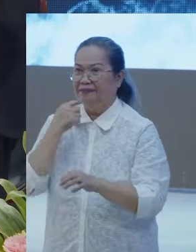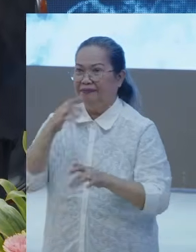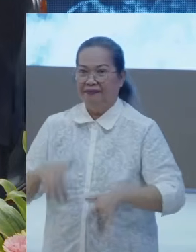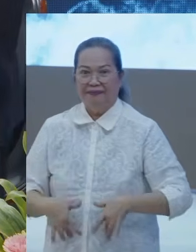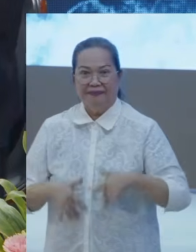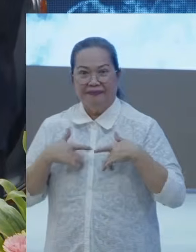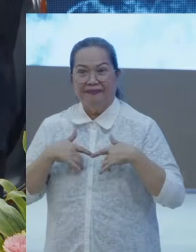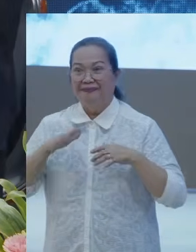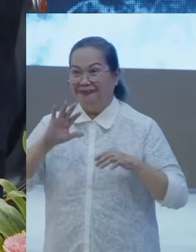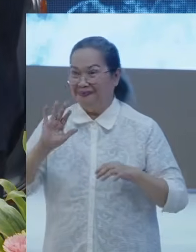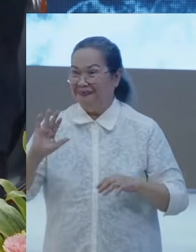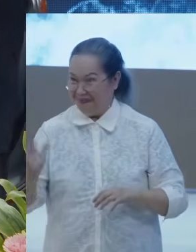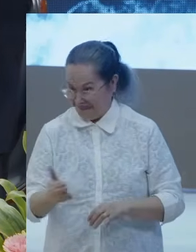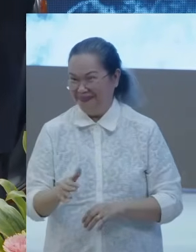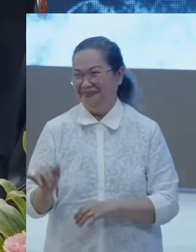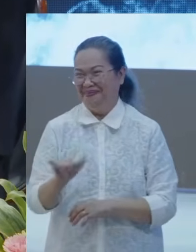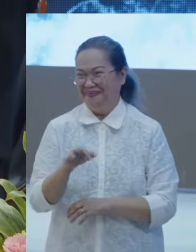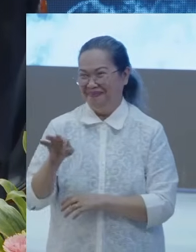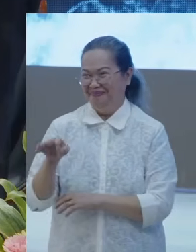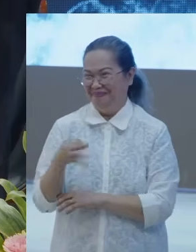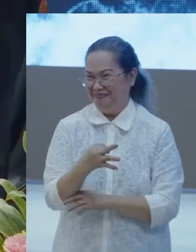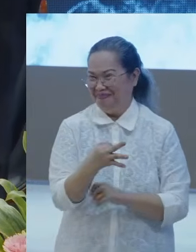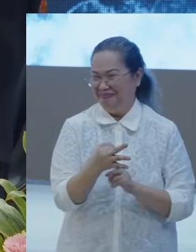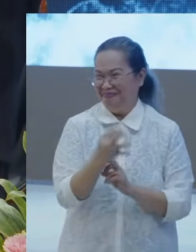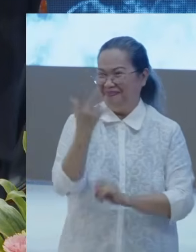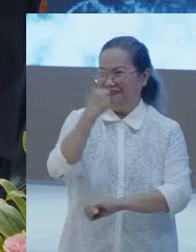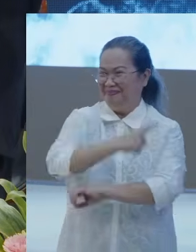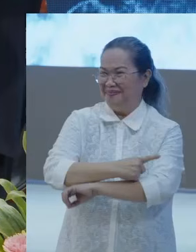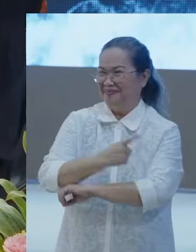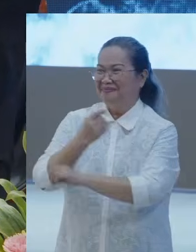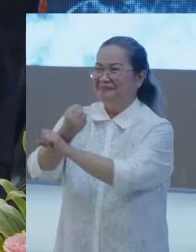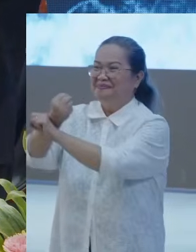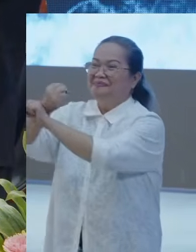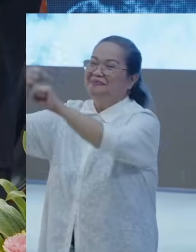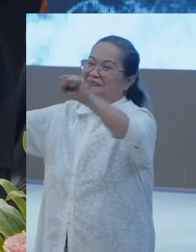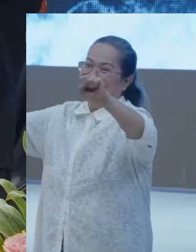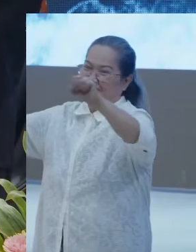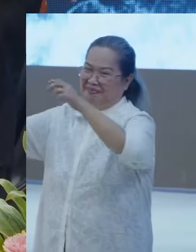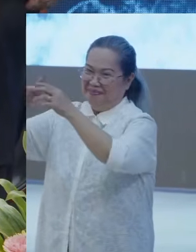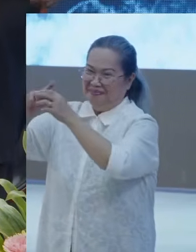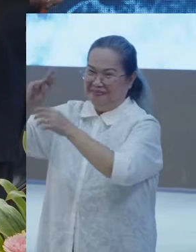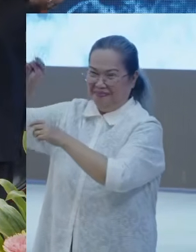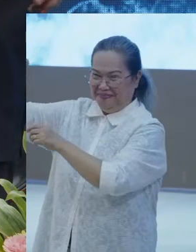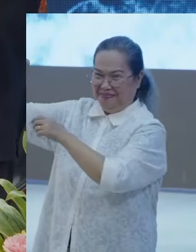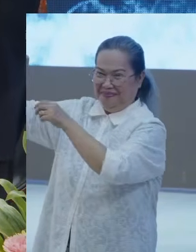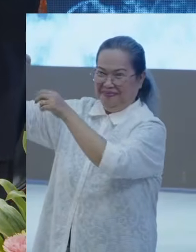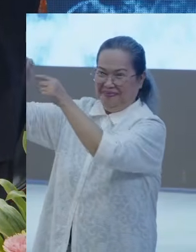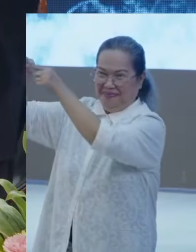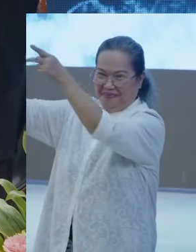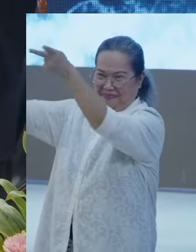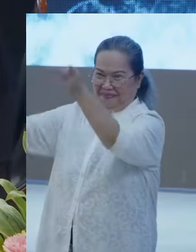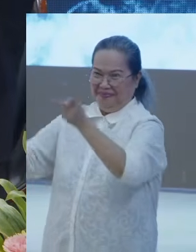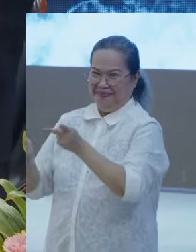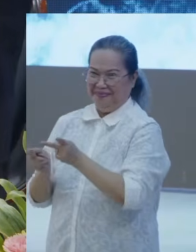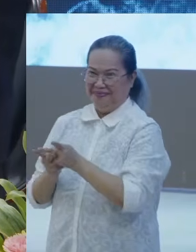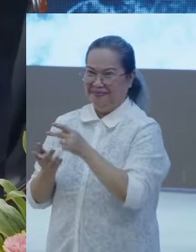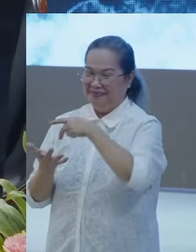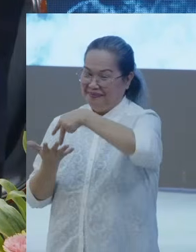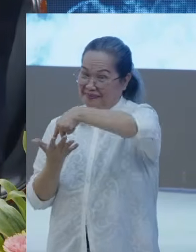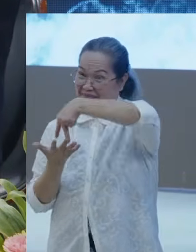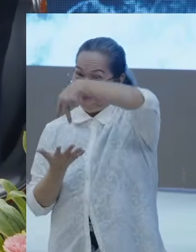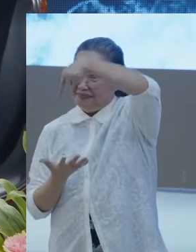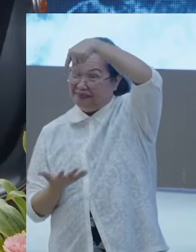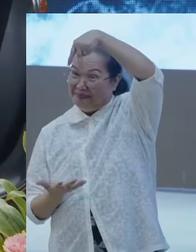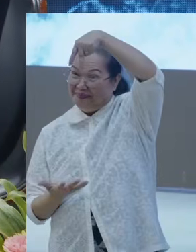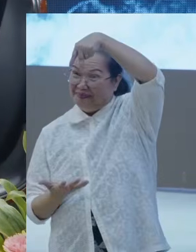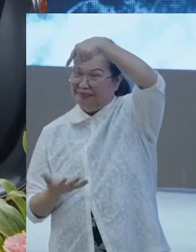maguli ni Jonah, nagresulta sa kaligtasan ng buong Nineveh. Yung kanyang resurrection, mga kapatid, ay